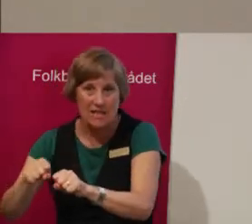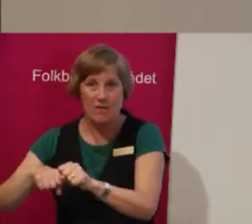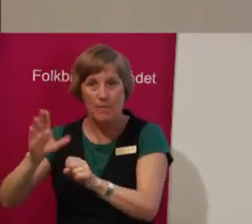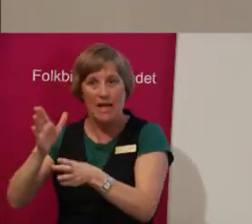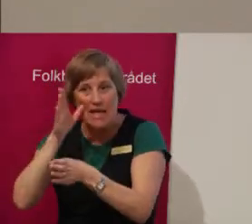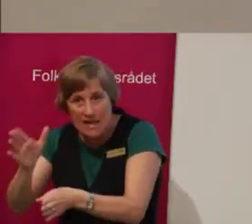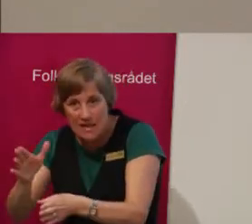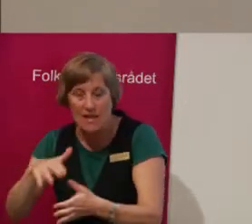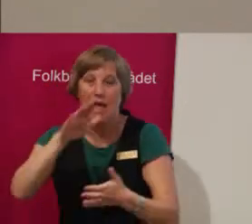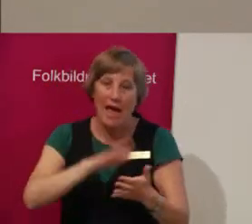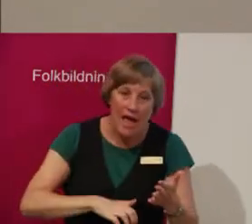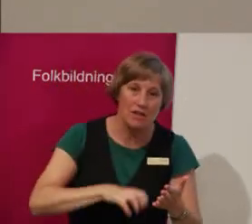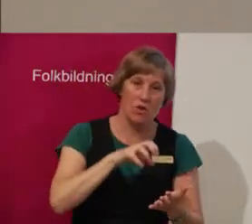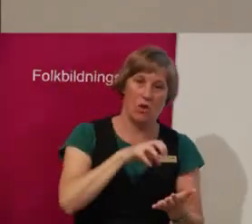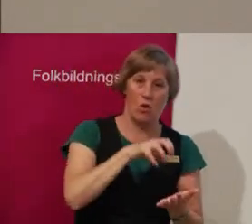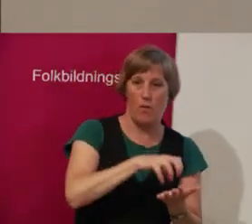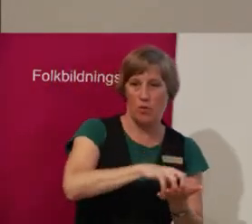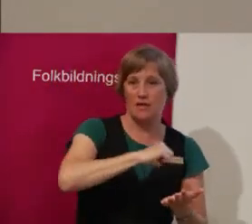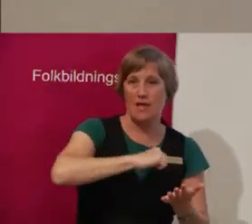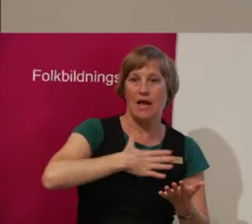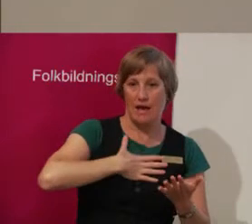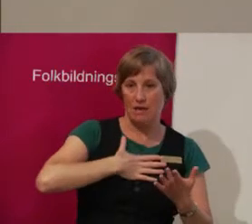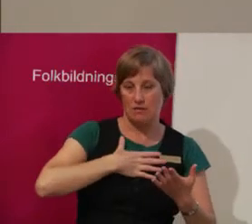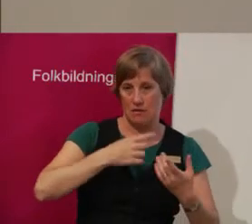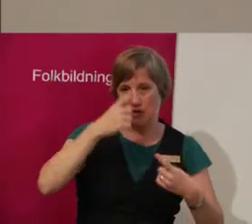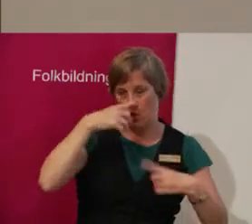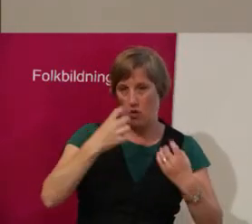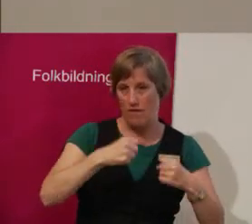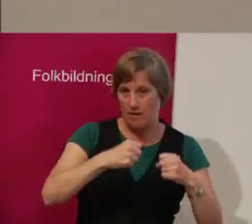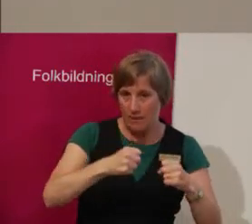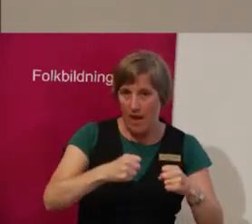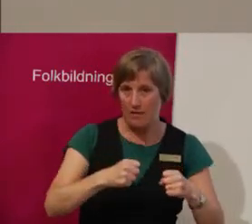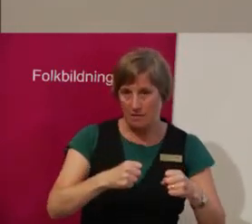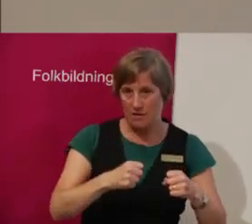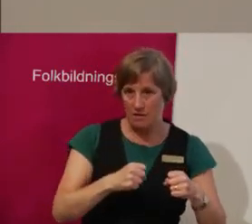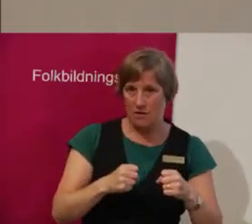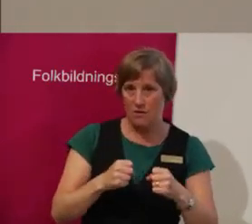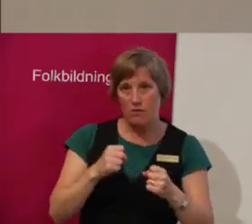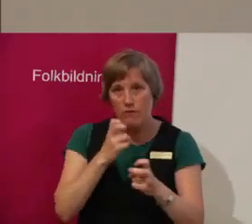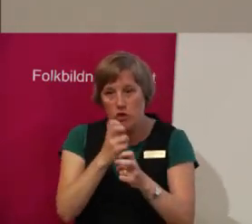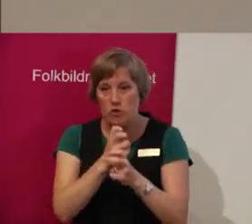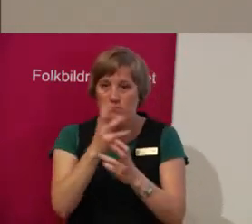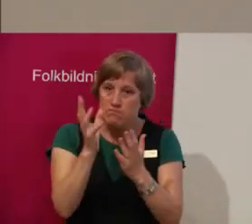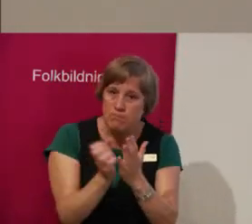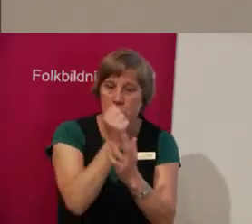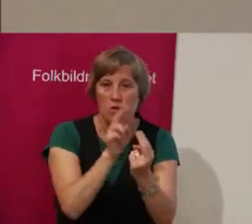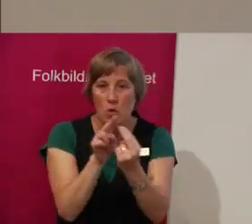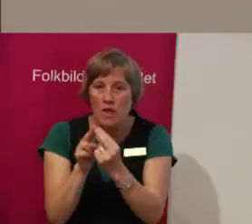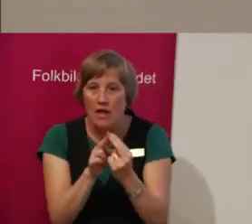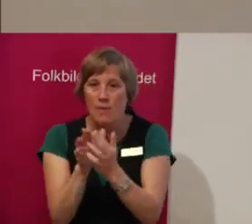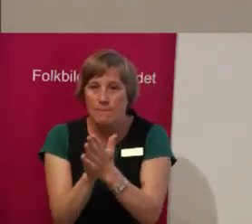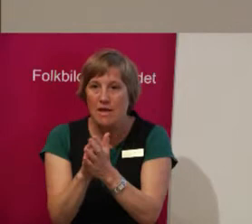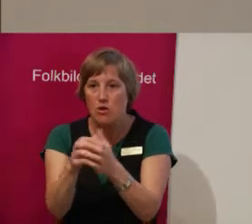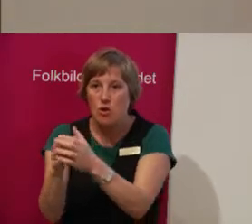de kommunala kulturinstitutionerna på att nå ut till grupper som ofta inte går på det offentliga